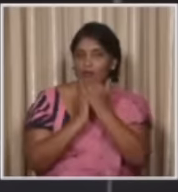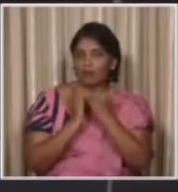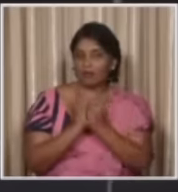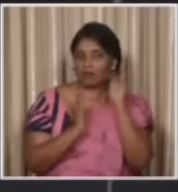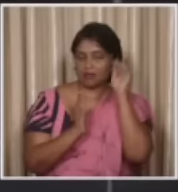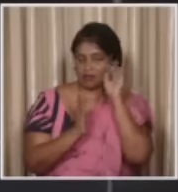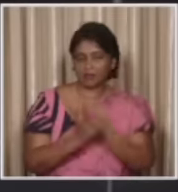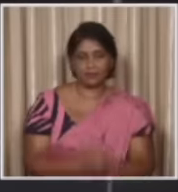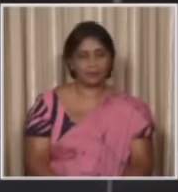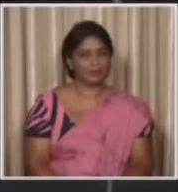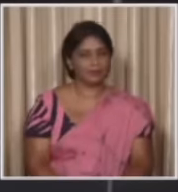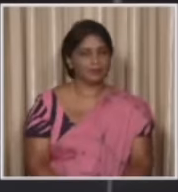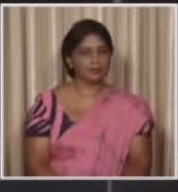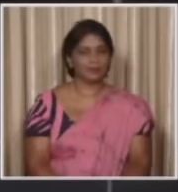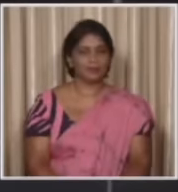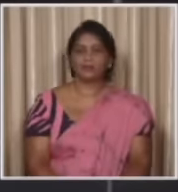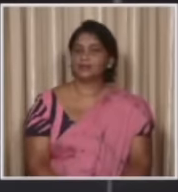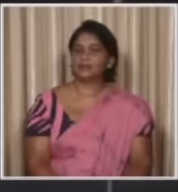එනවා.